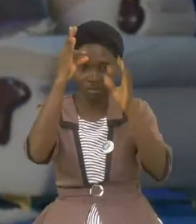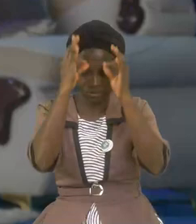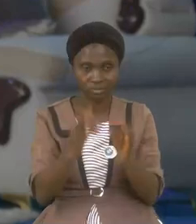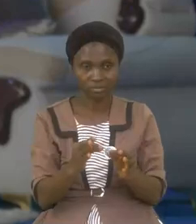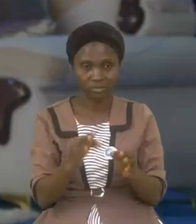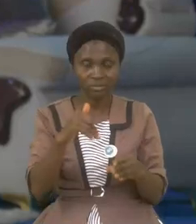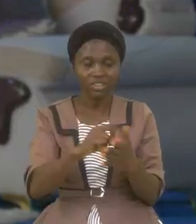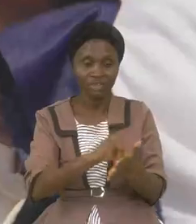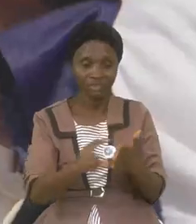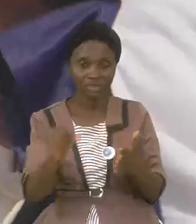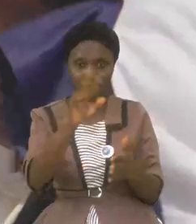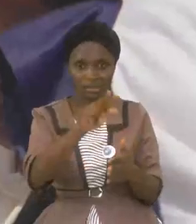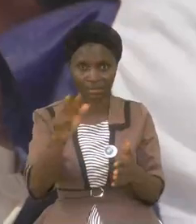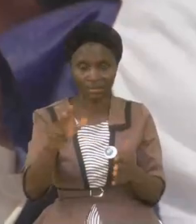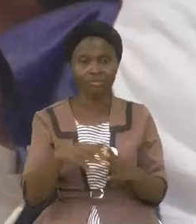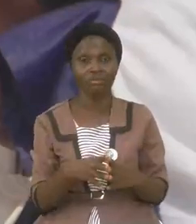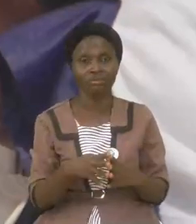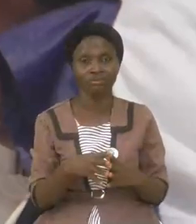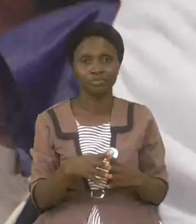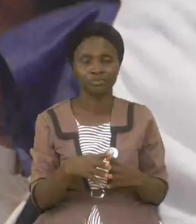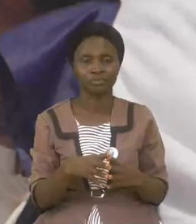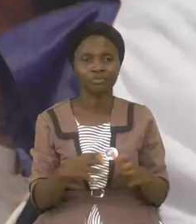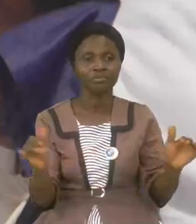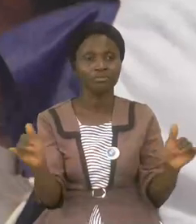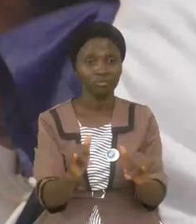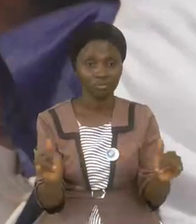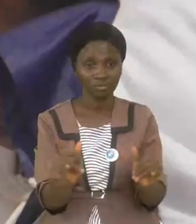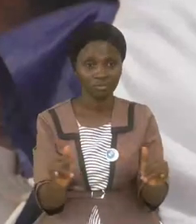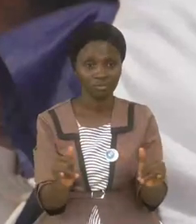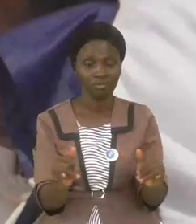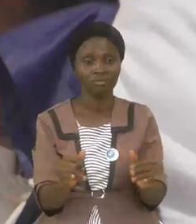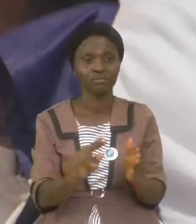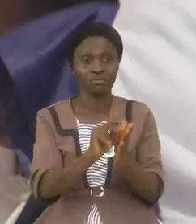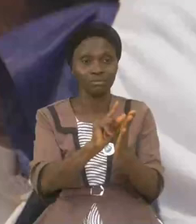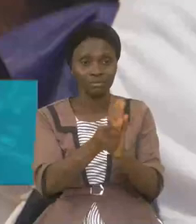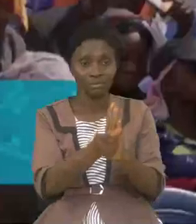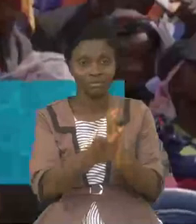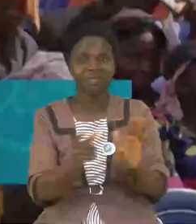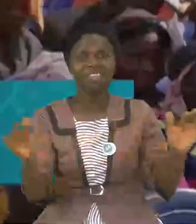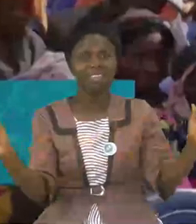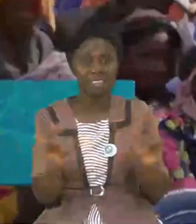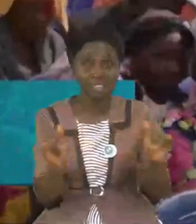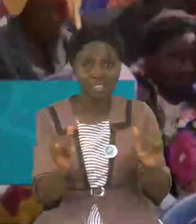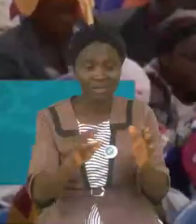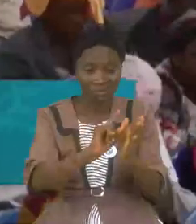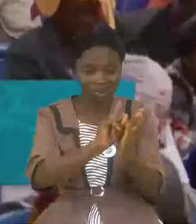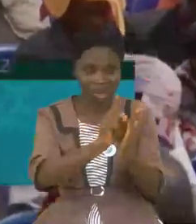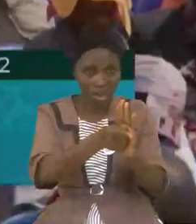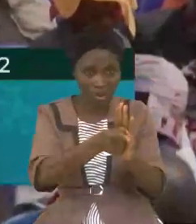qu'il le donne à qui il lui plaît. Verset 33. 33 dit,